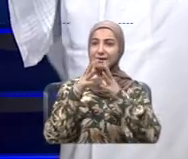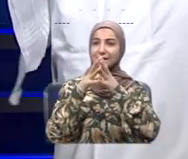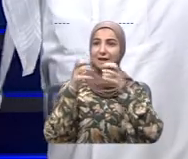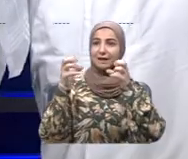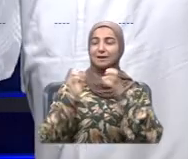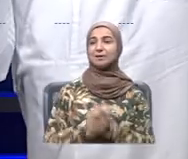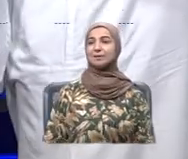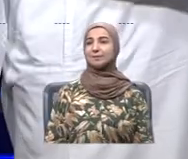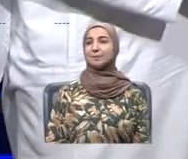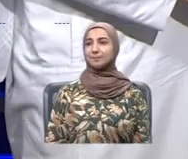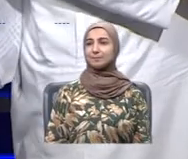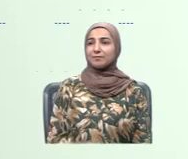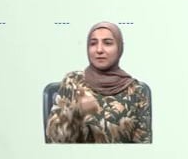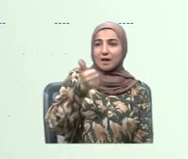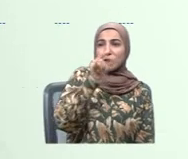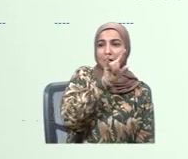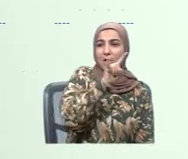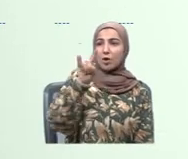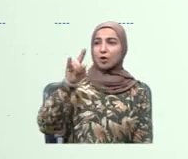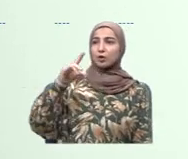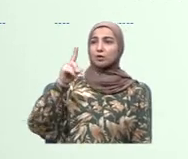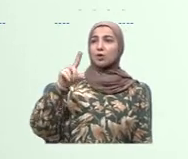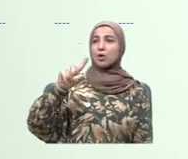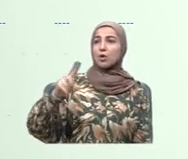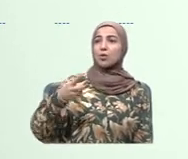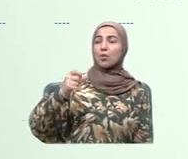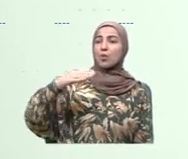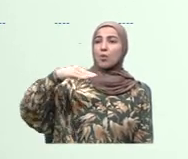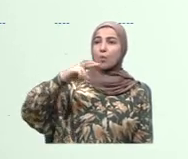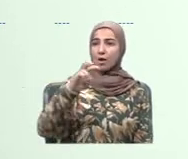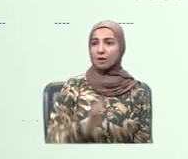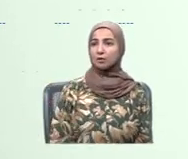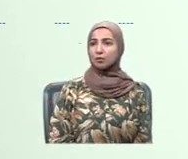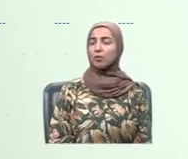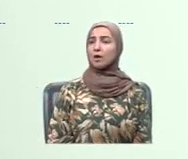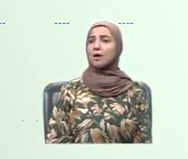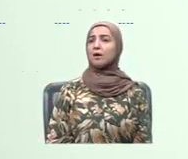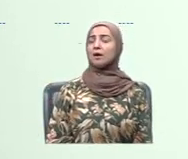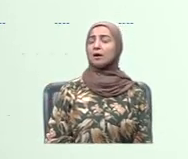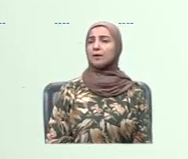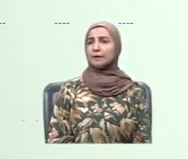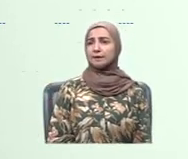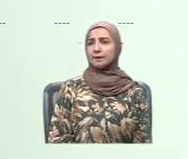الأطروحة. الأطروحة التي بعنوان إشكالية العزوف عن القراءة